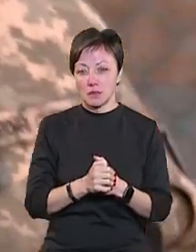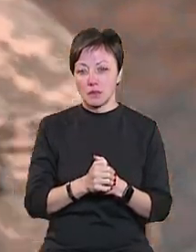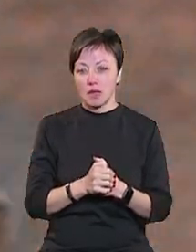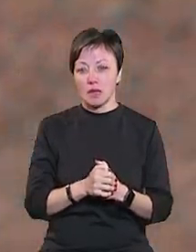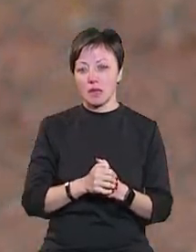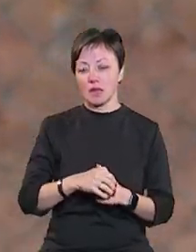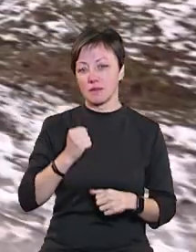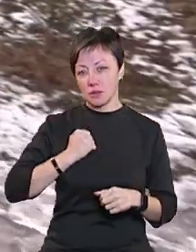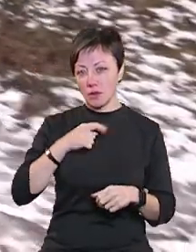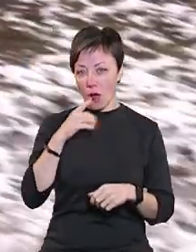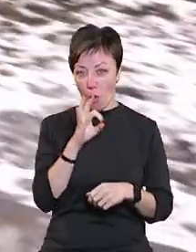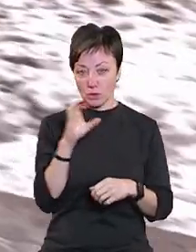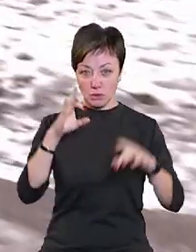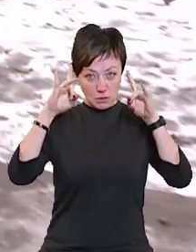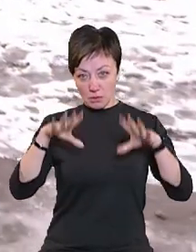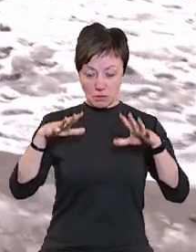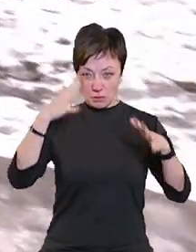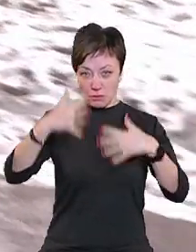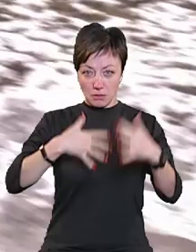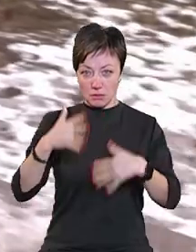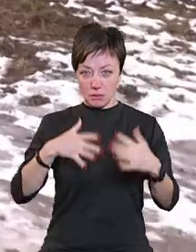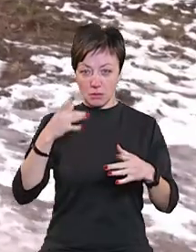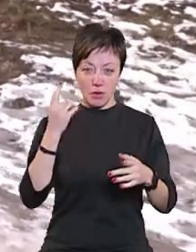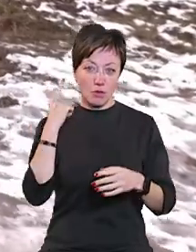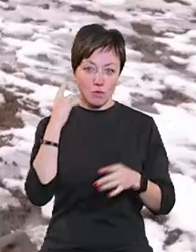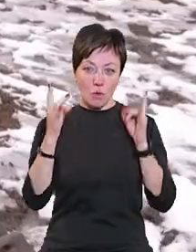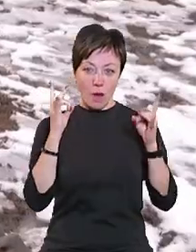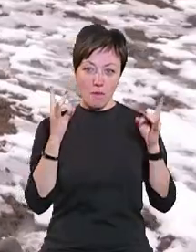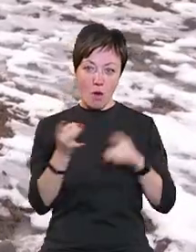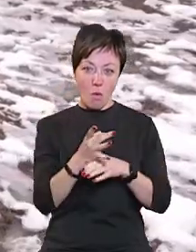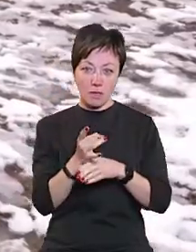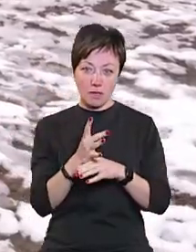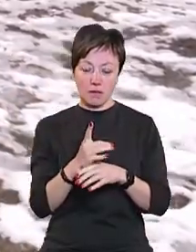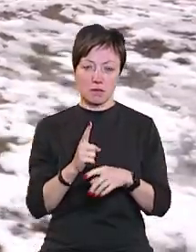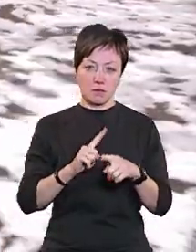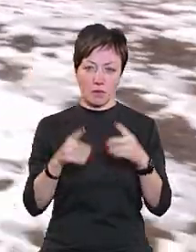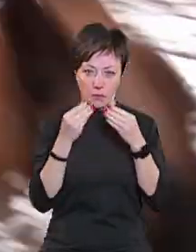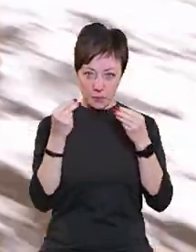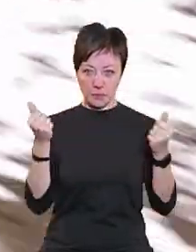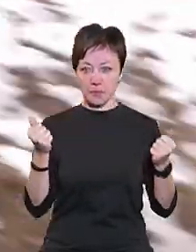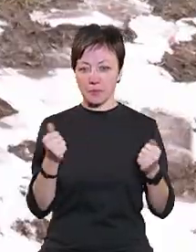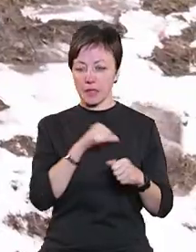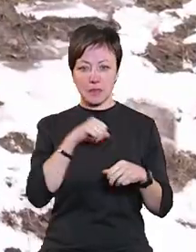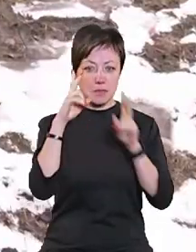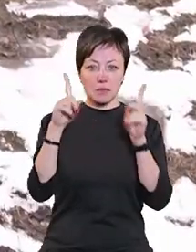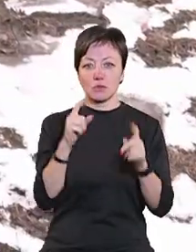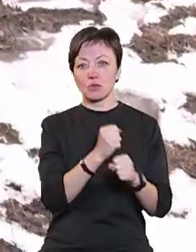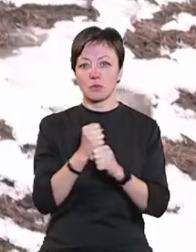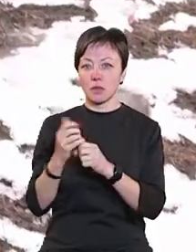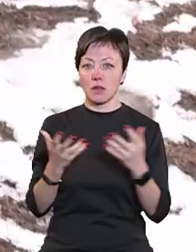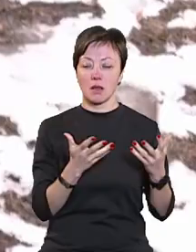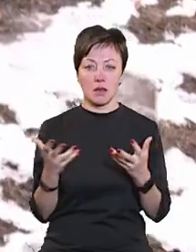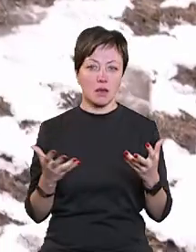Степан каже, Ос спочатку розгубився в метушні під звуками обстрілів, та ненадовго. У нього був такий переломний момент, коли він сам не знав, що йому робити під